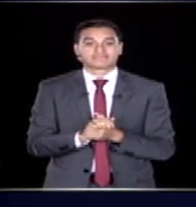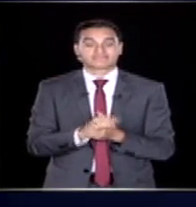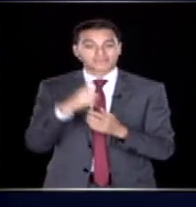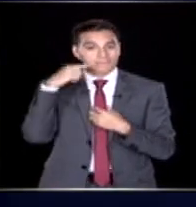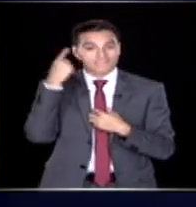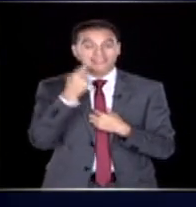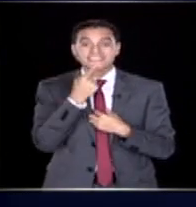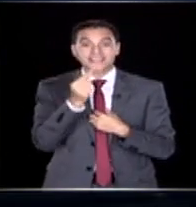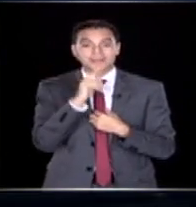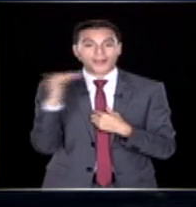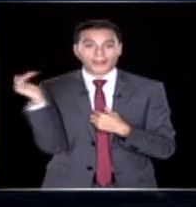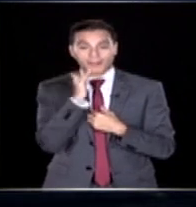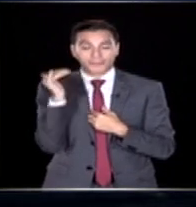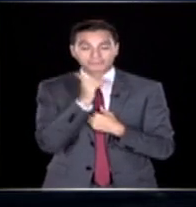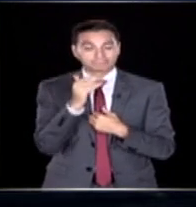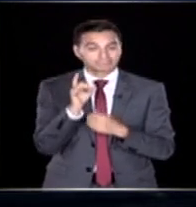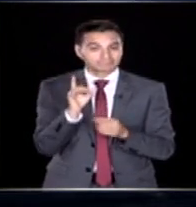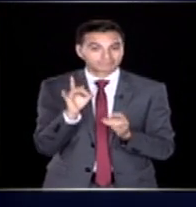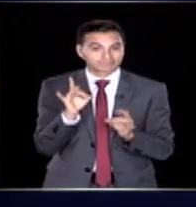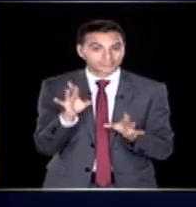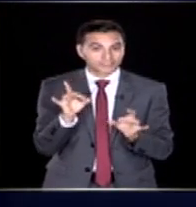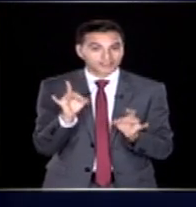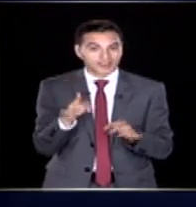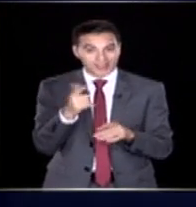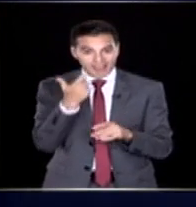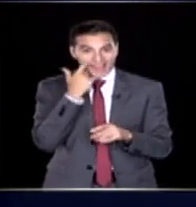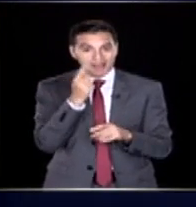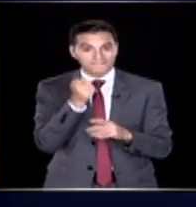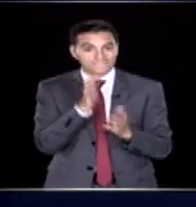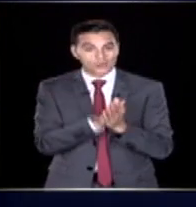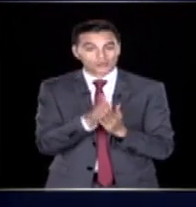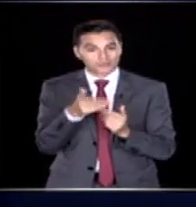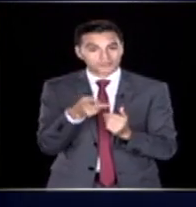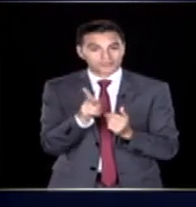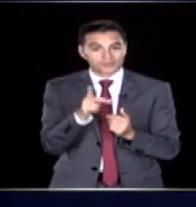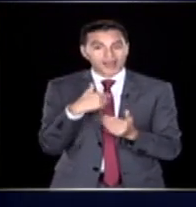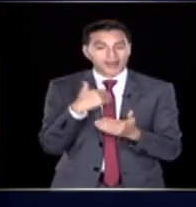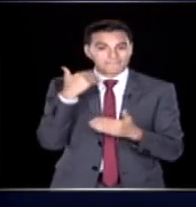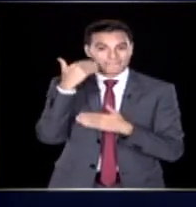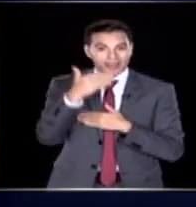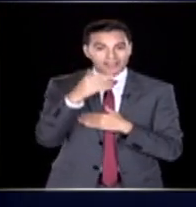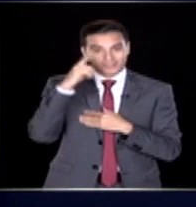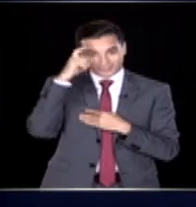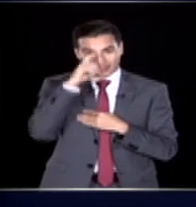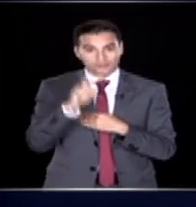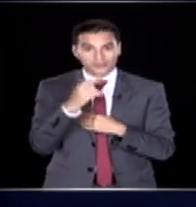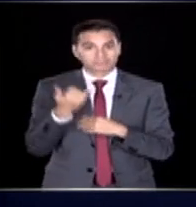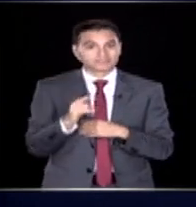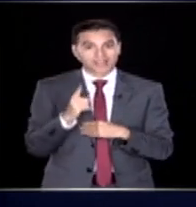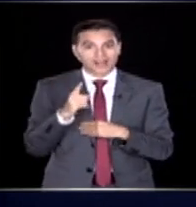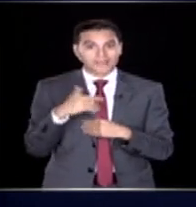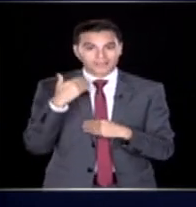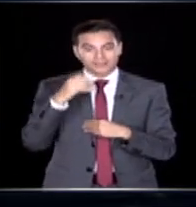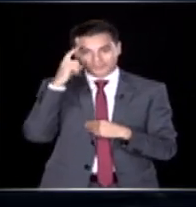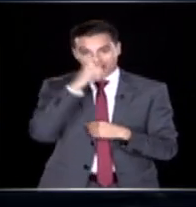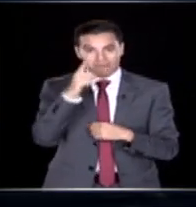ما فكرتش ولا ثانية. خلي بالك انت حظك حلو. انا صعب لك الاسئله من الدور الجاي. الله،